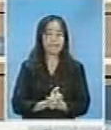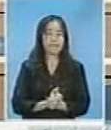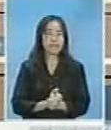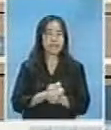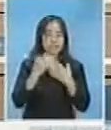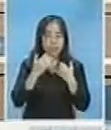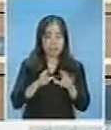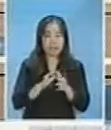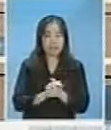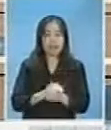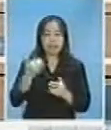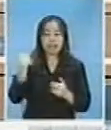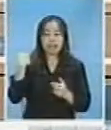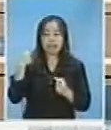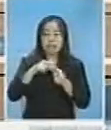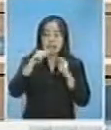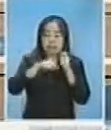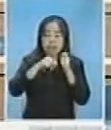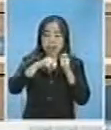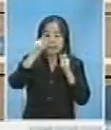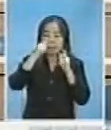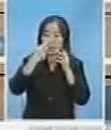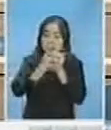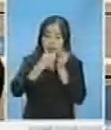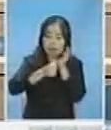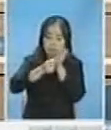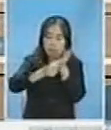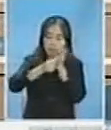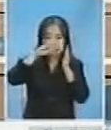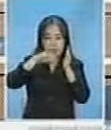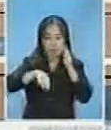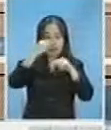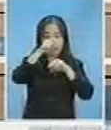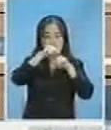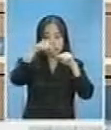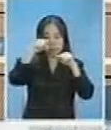อีกเรื่องก็ตามครับเงินที่ตัดไปไปทำอะไรครับอย่างน้อยไปทำเรื่องของ